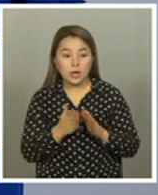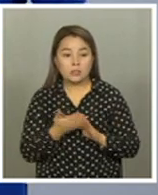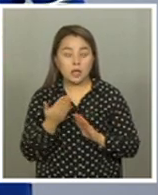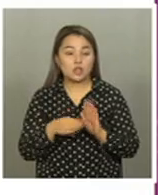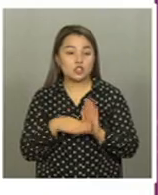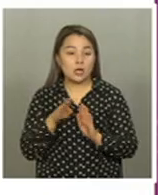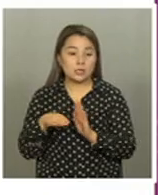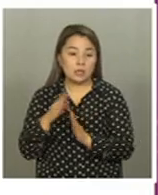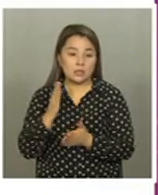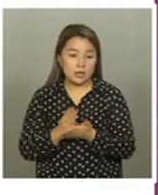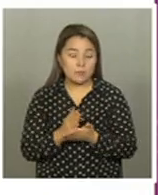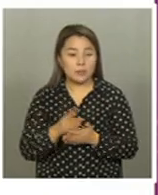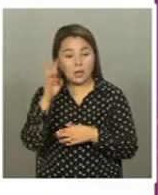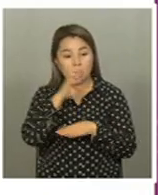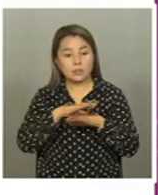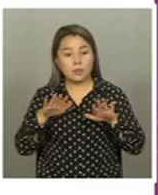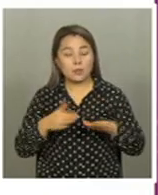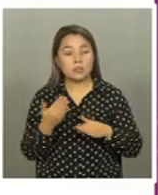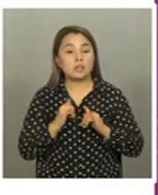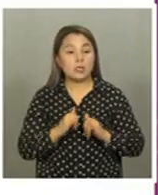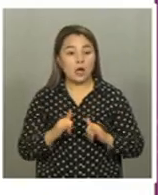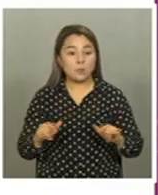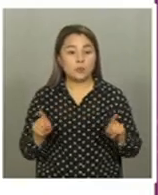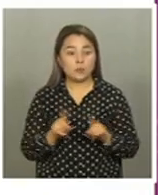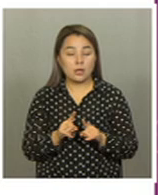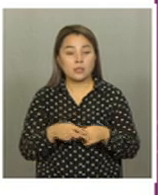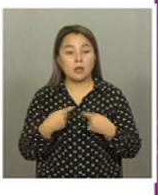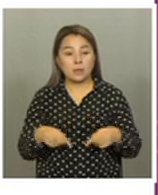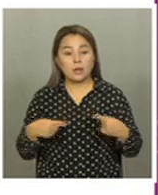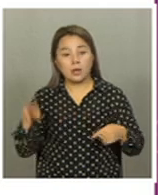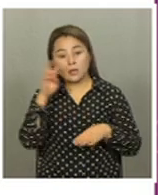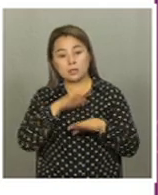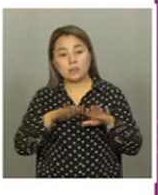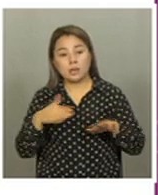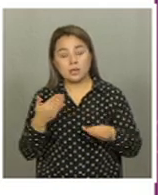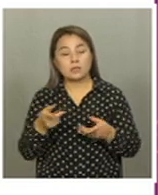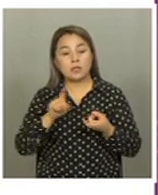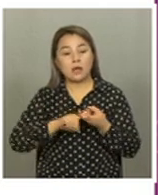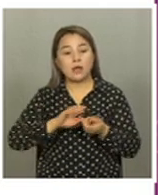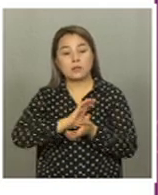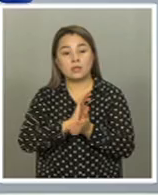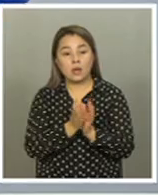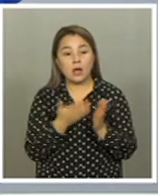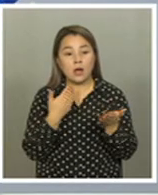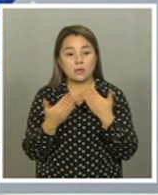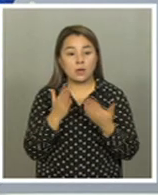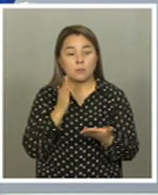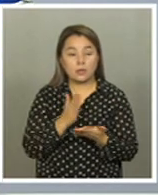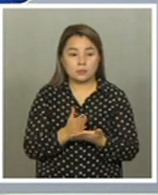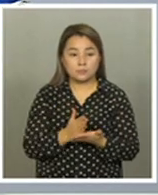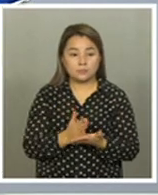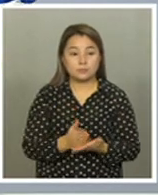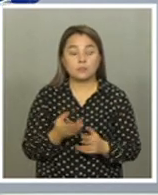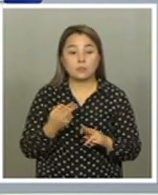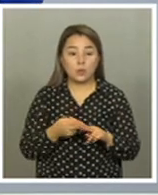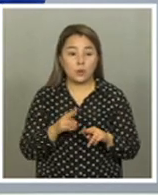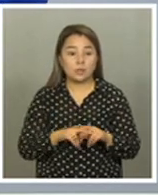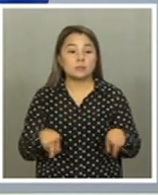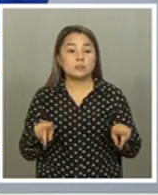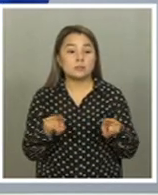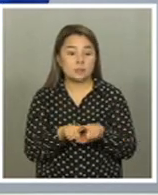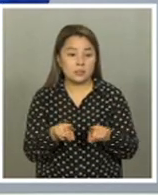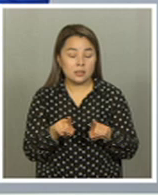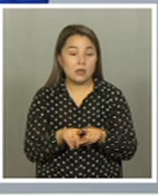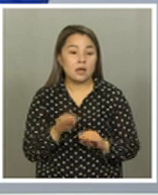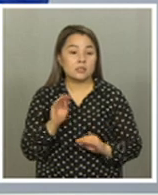үшін, елімізді дамыту үшін басқа елдермен тығыз қарым-қатынаста болады. Сол сияқты,